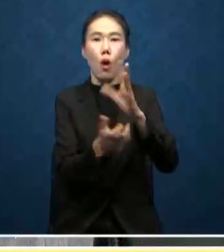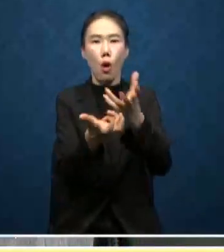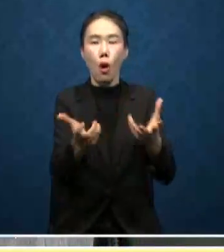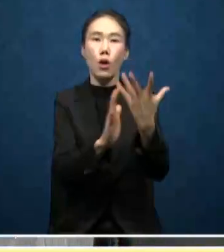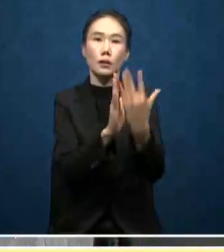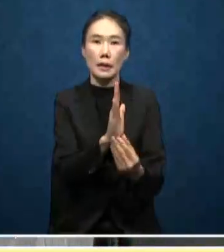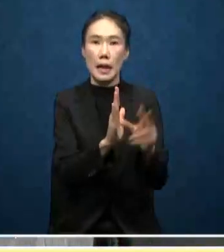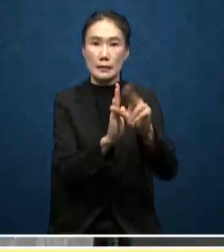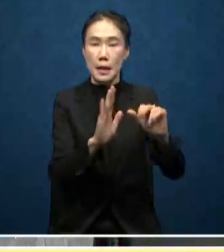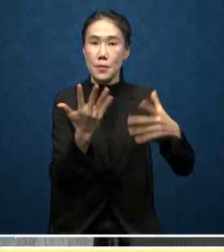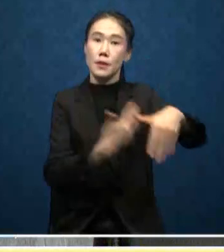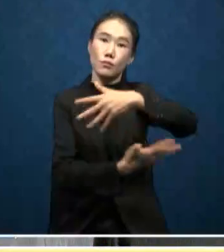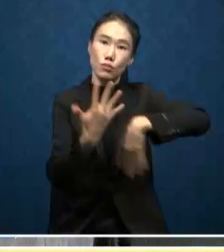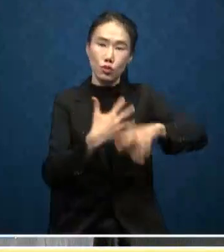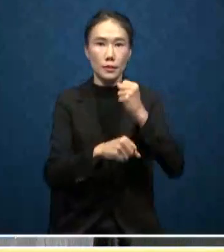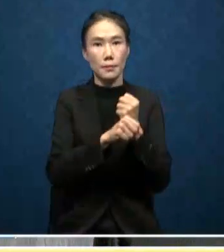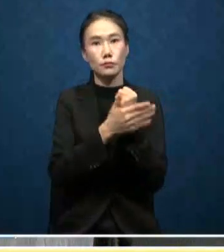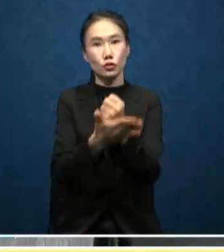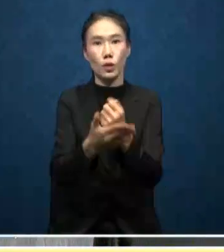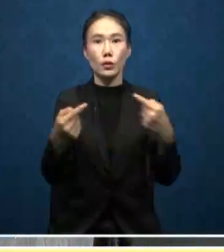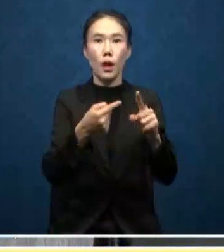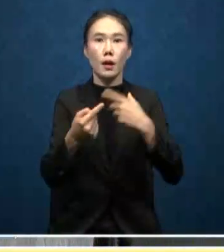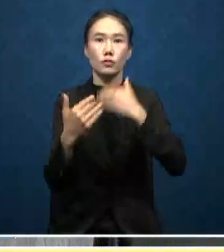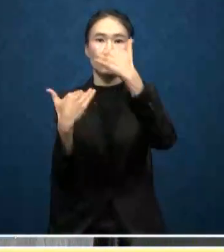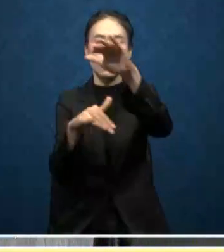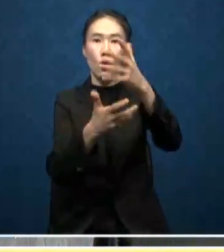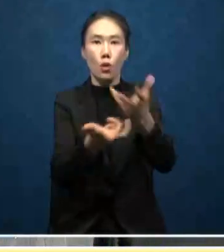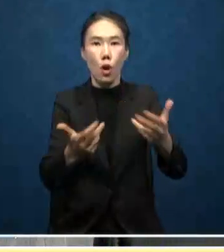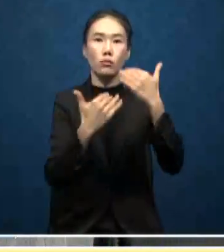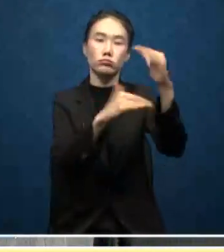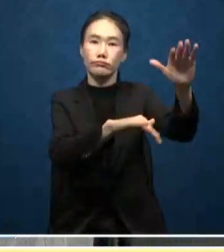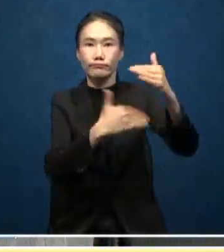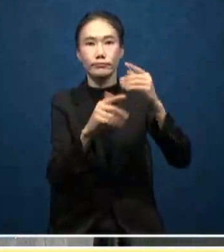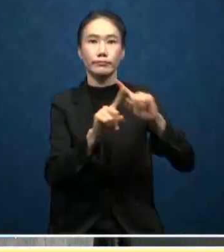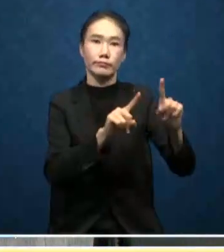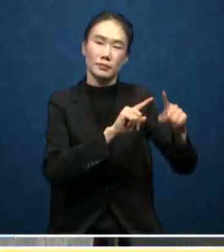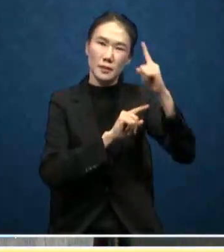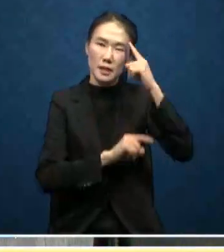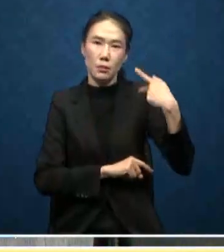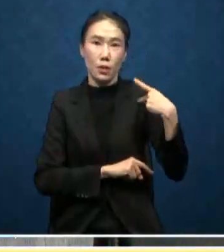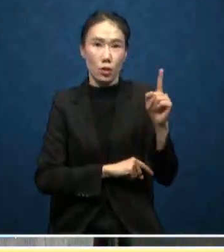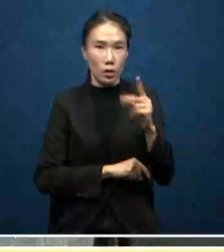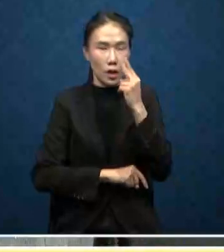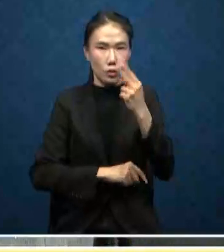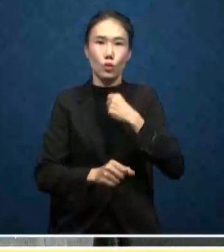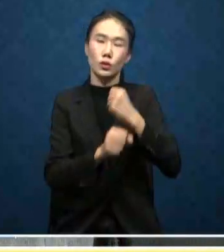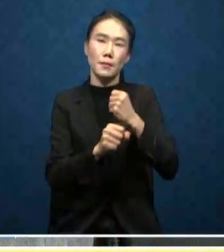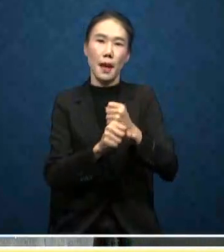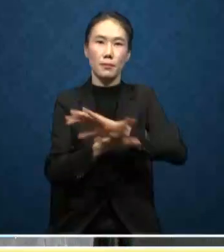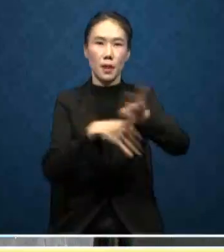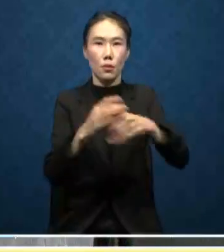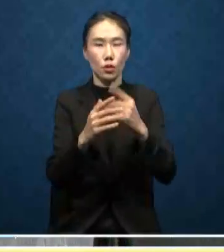ษตรและพิจารณาอุดหนุนด้านการขนส่งวัสดุเหลือใช้ทางการเกษตรเพื่อให้เกิดการปฏิบัติอย่างเป็นรูปธรรม